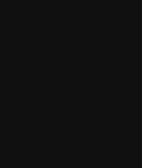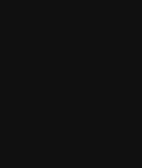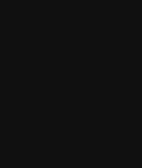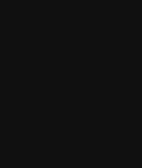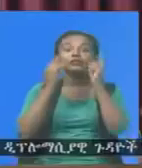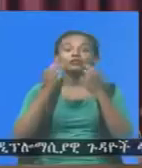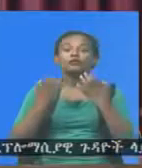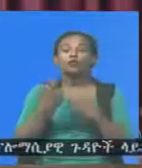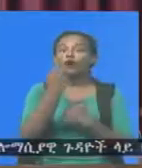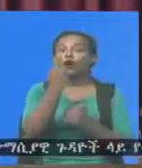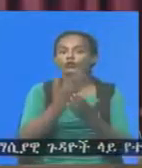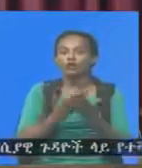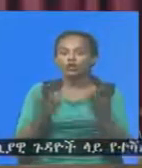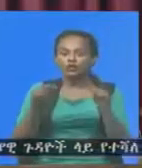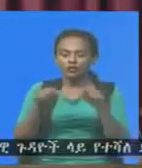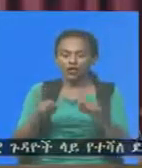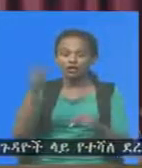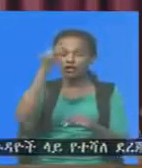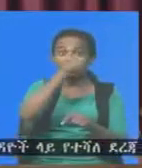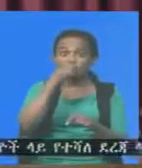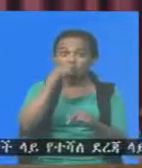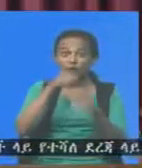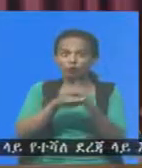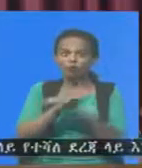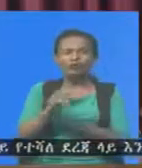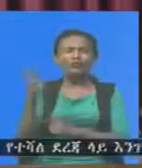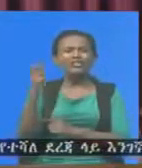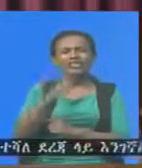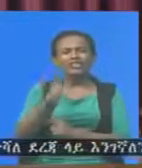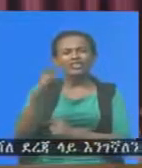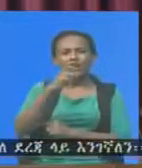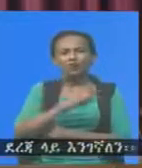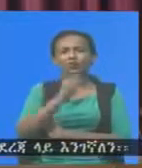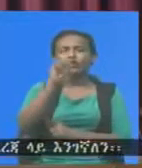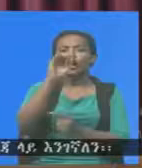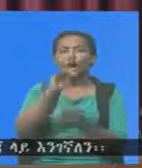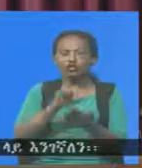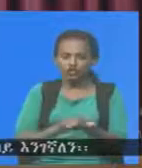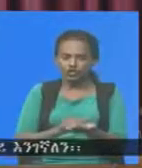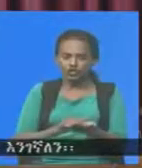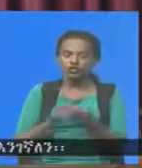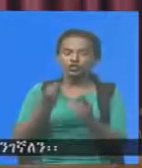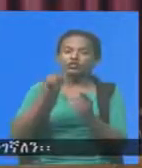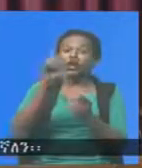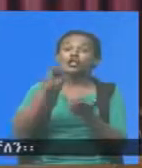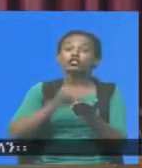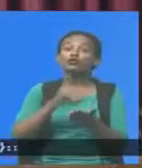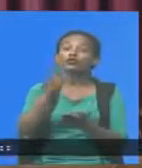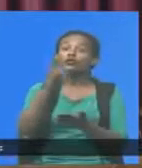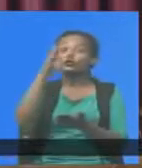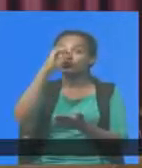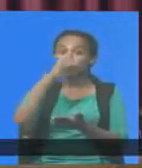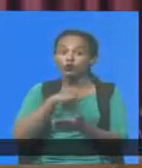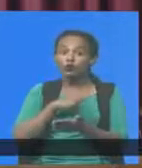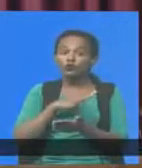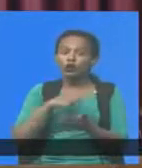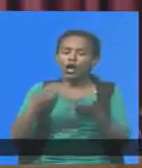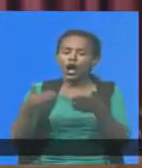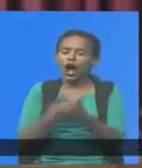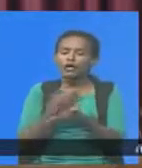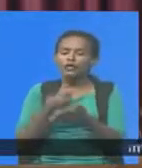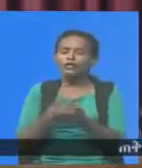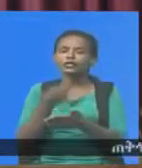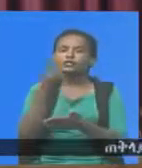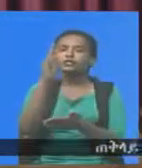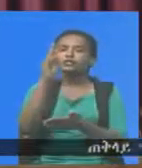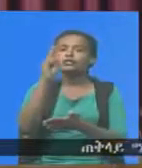የተከበረው ዛሬ ኢትዮጵያ ውስጥ በየቀኑ ከ1000 እስከ 1200 ሰዎች አዳዲስ ሲም ካርድ